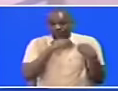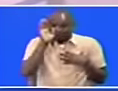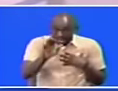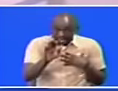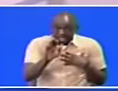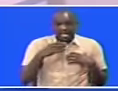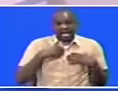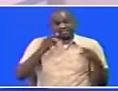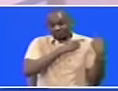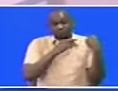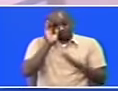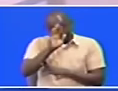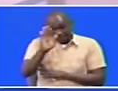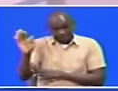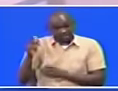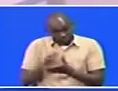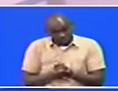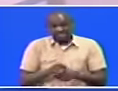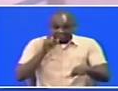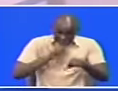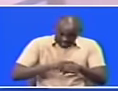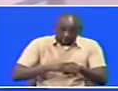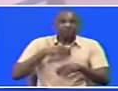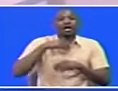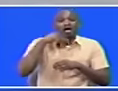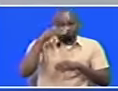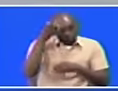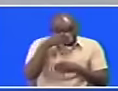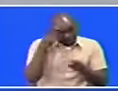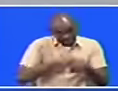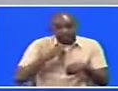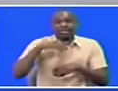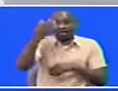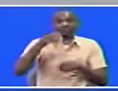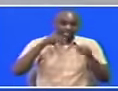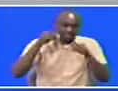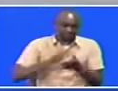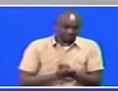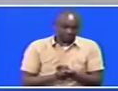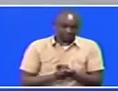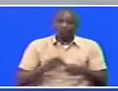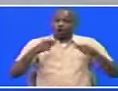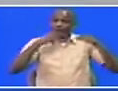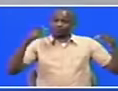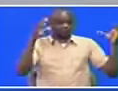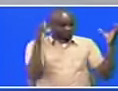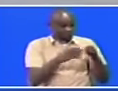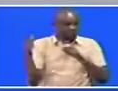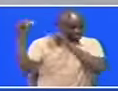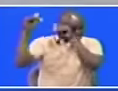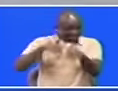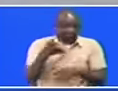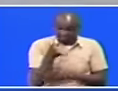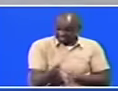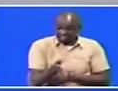and responsibilities before, during, and after the general elections. Licha ya upinzani kukosa kuhudhuria kongamano hili